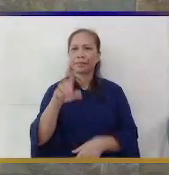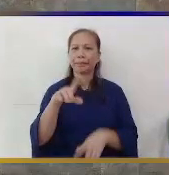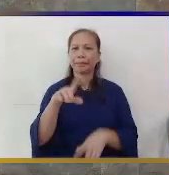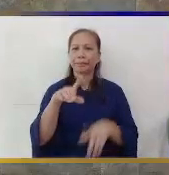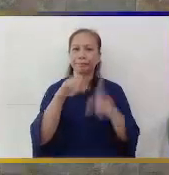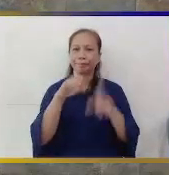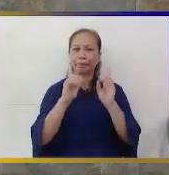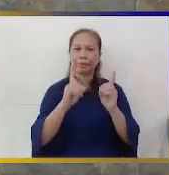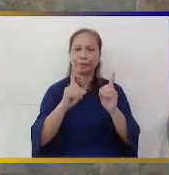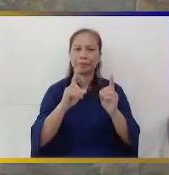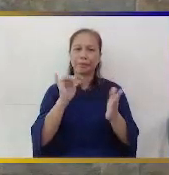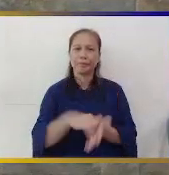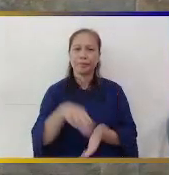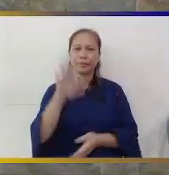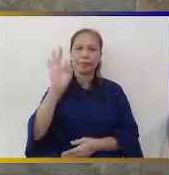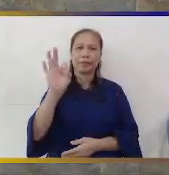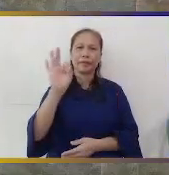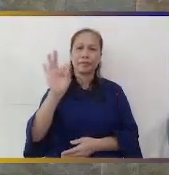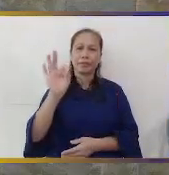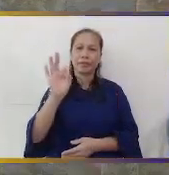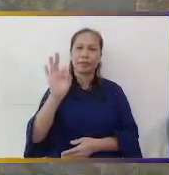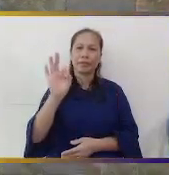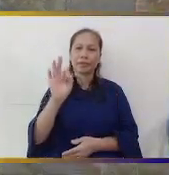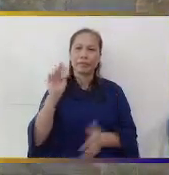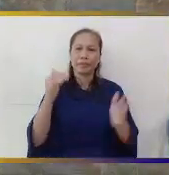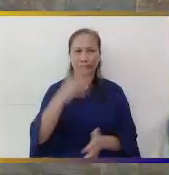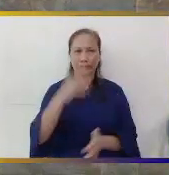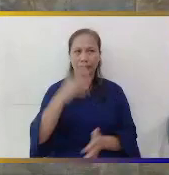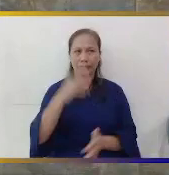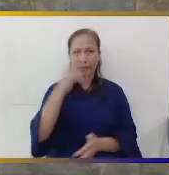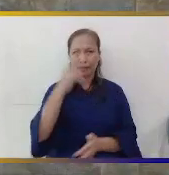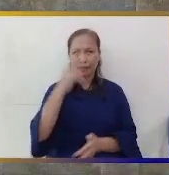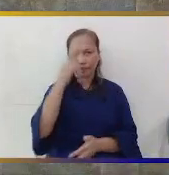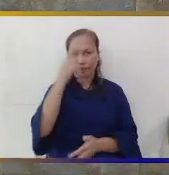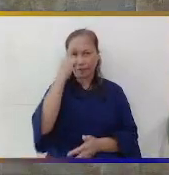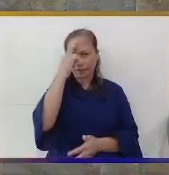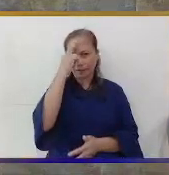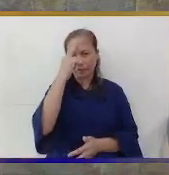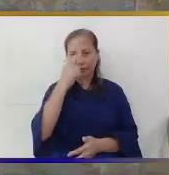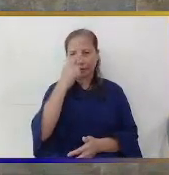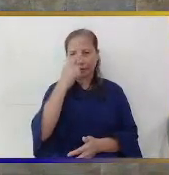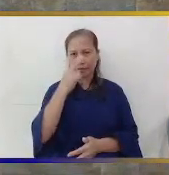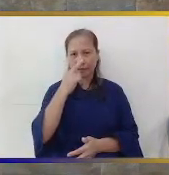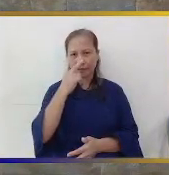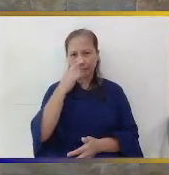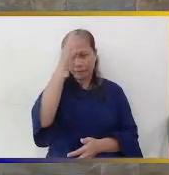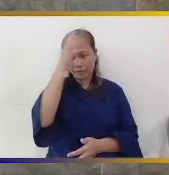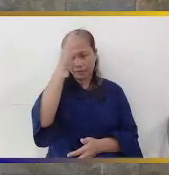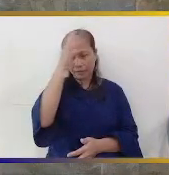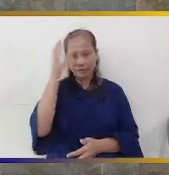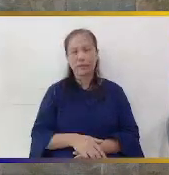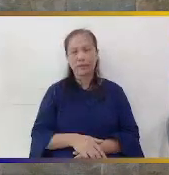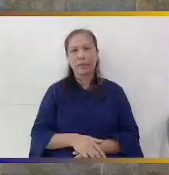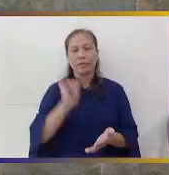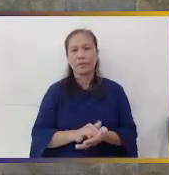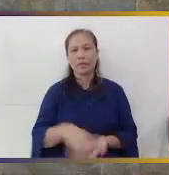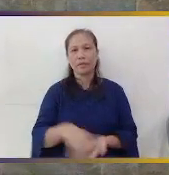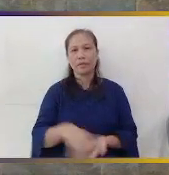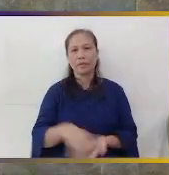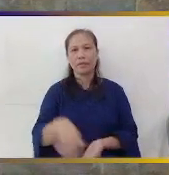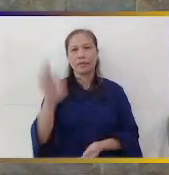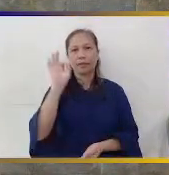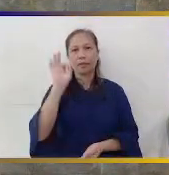that can be preached against the doctrine of Rome which is the Baptist doctrine you see that so yyun po yyung kanyang